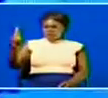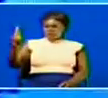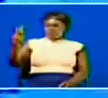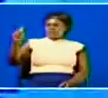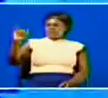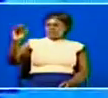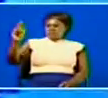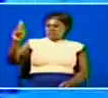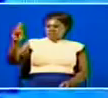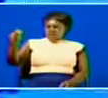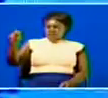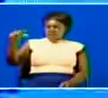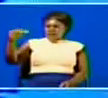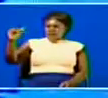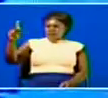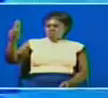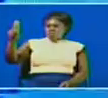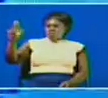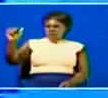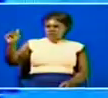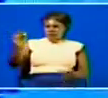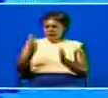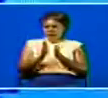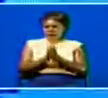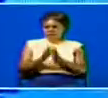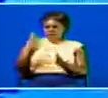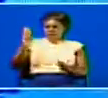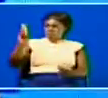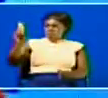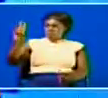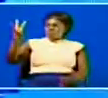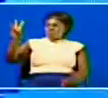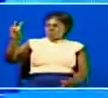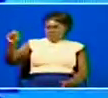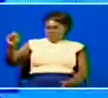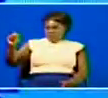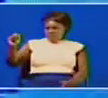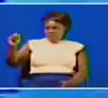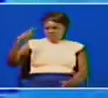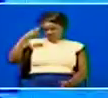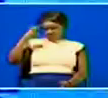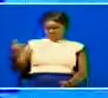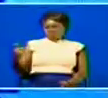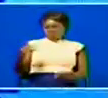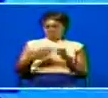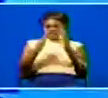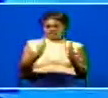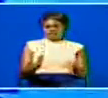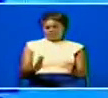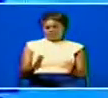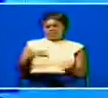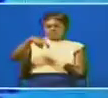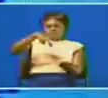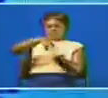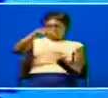wa Moiben, James Gakuya wa Embakasi North na Kangogo Bowen wa Marakwet East walikaidi amri ya kuwa Jubilee na kuwania nafasi